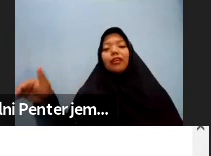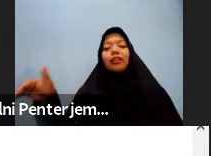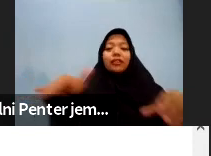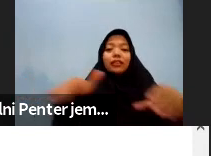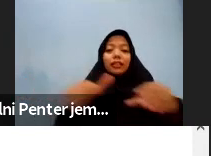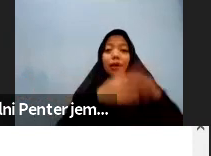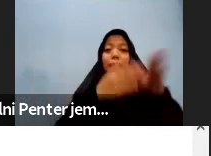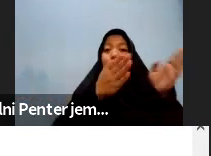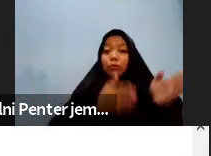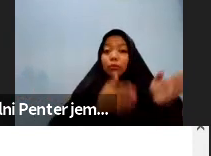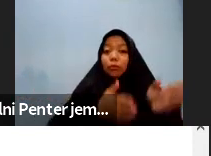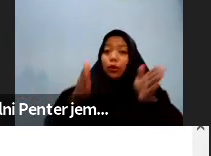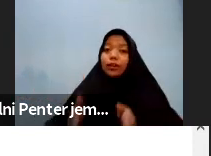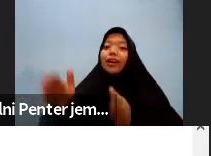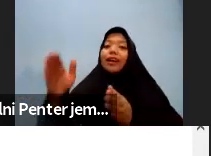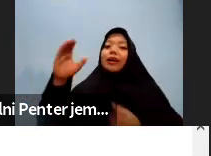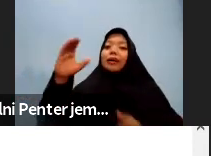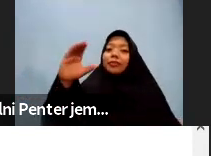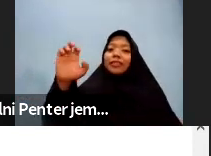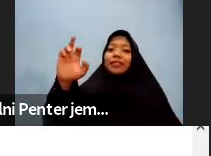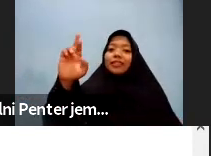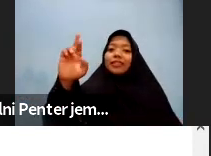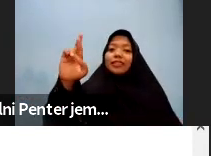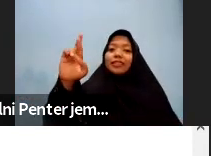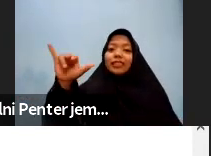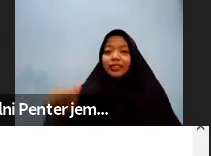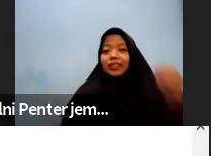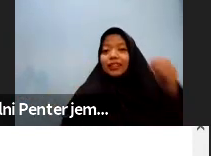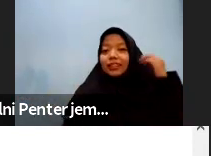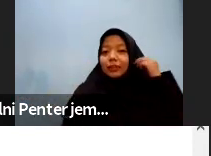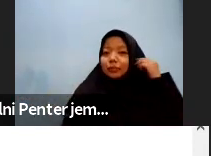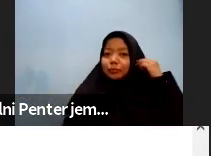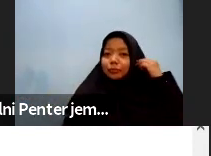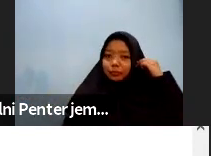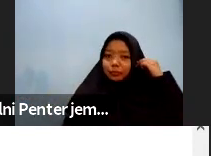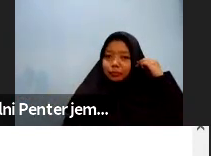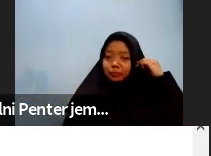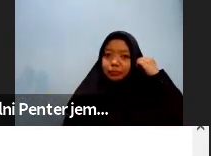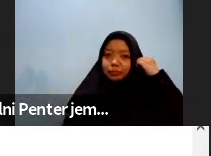program ceria Hai sahabat